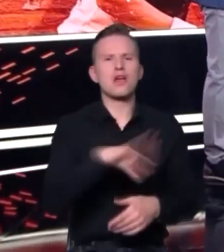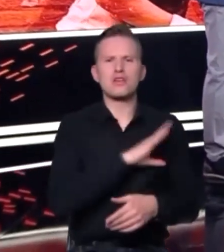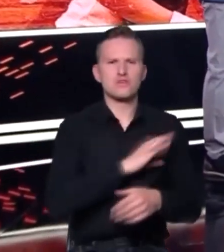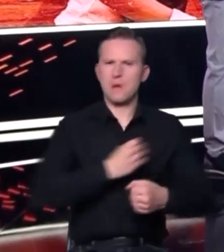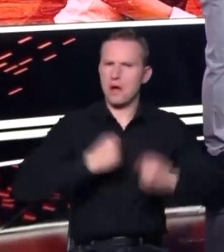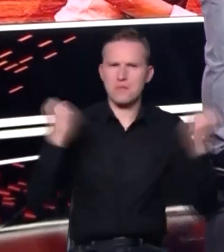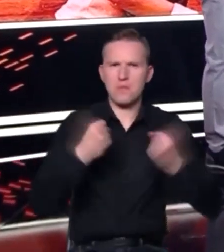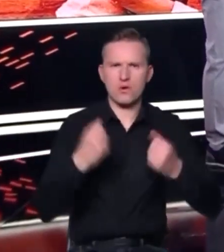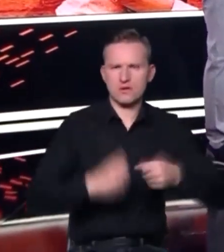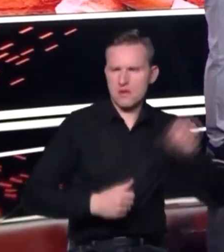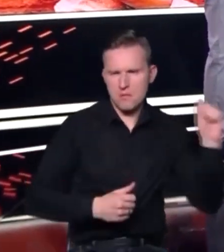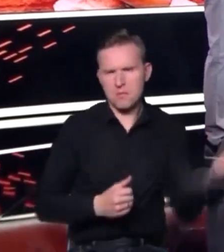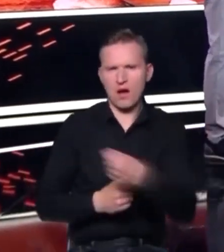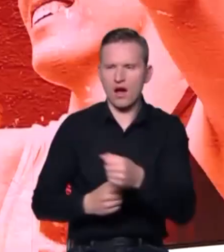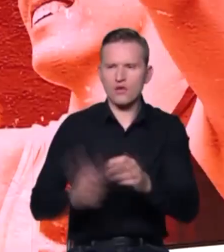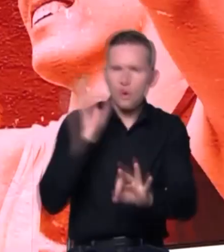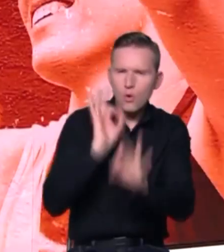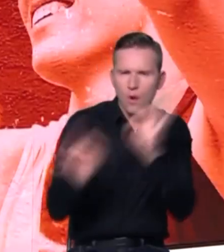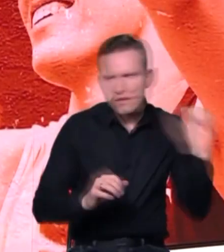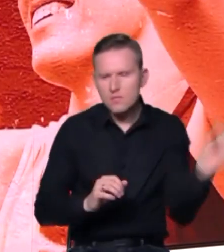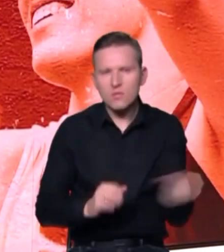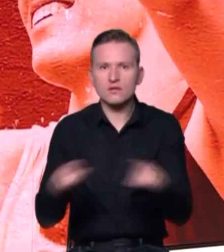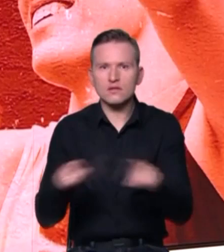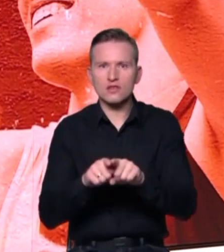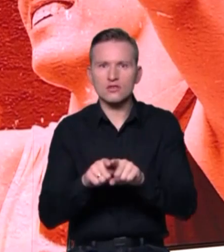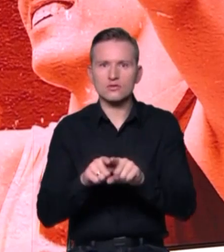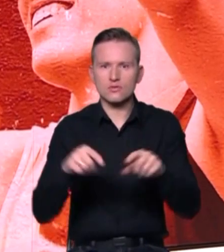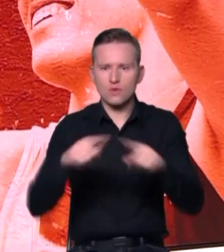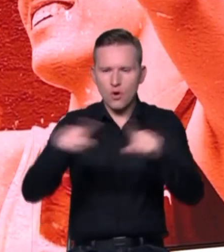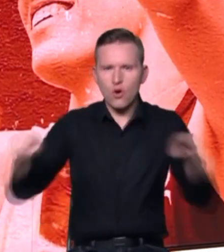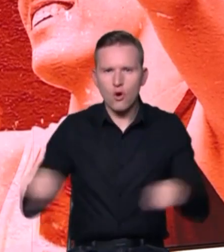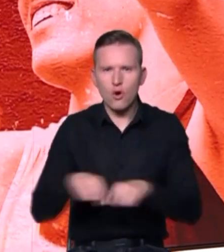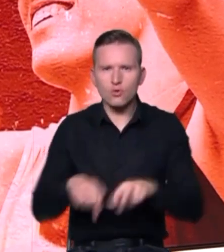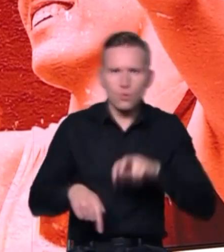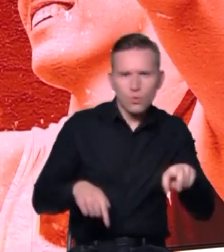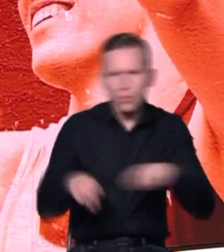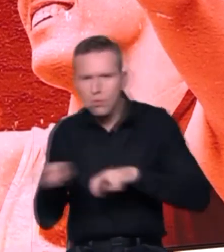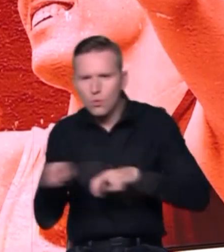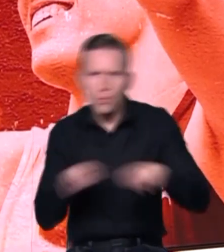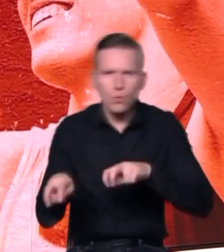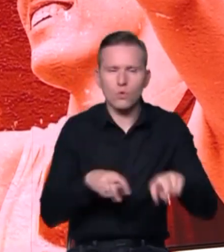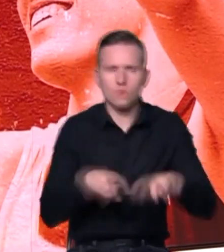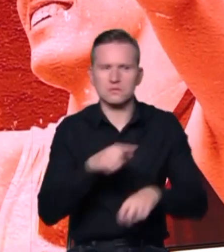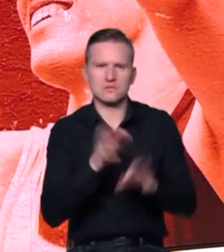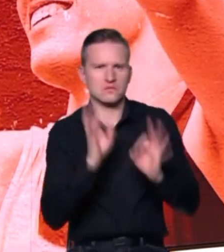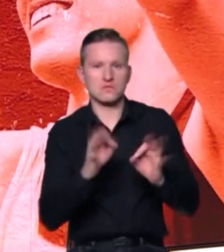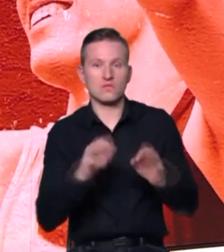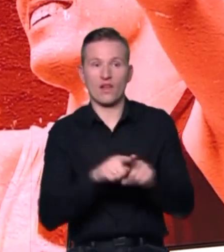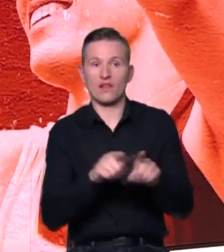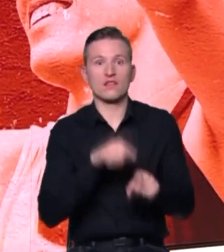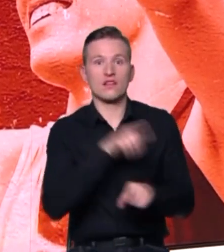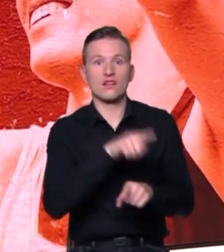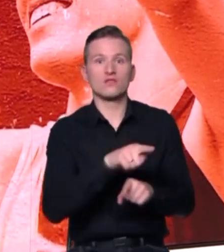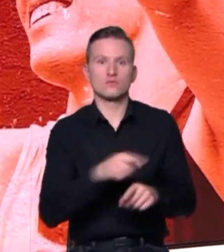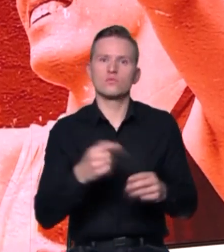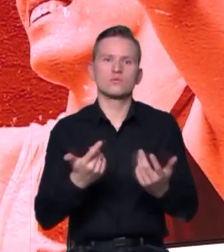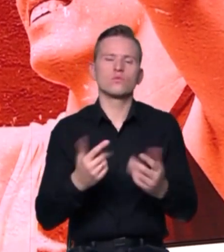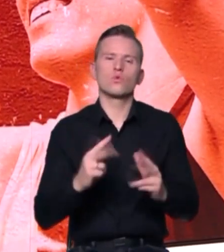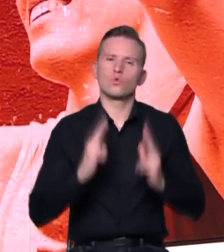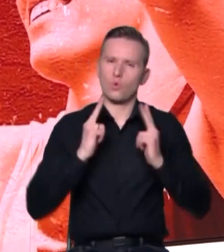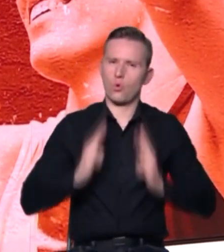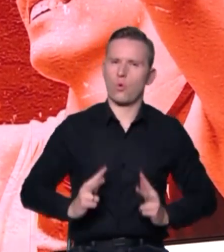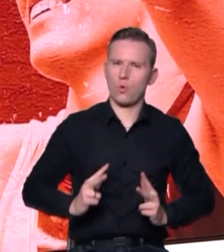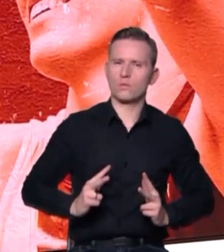imponuje precyzją, imponuje poruszaniem się po korcie, ale nie tylko tym, bo przede wszystkim też imponuje skromnością. A